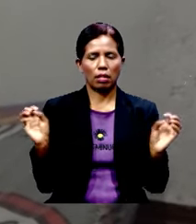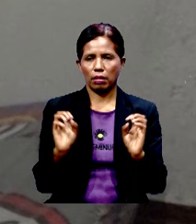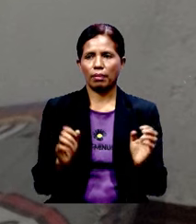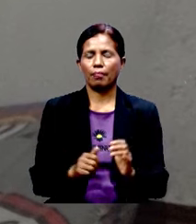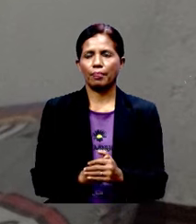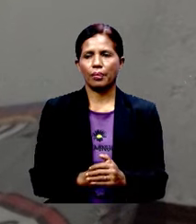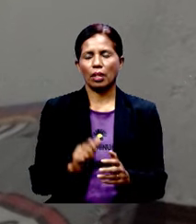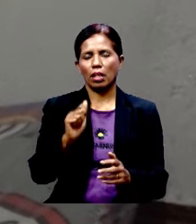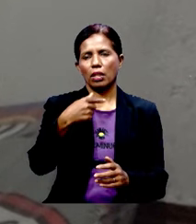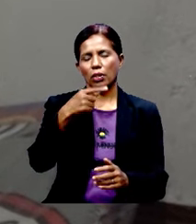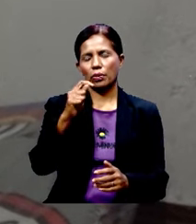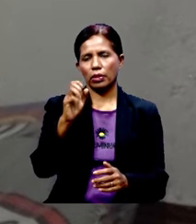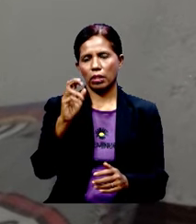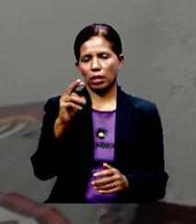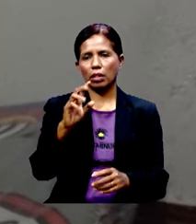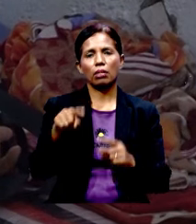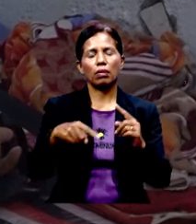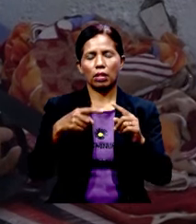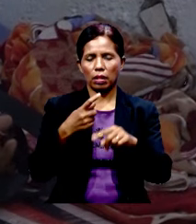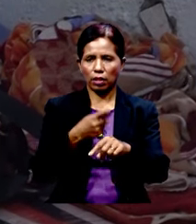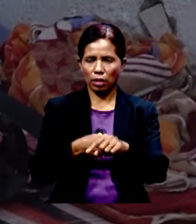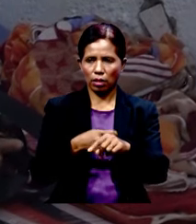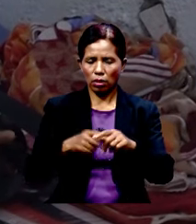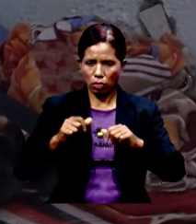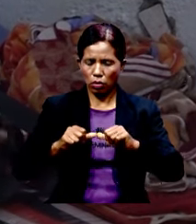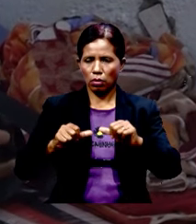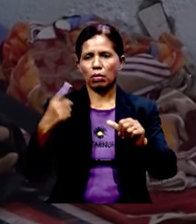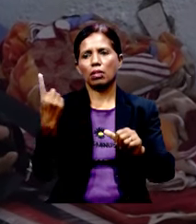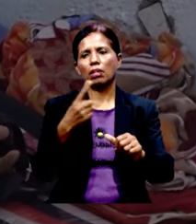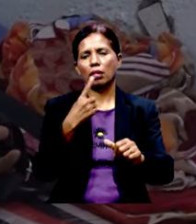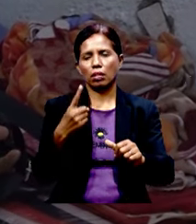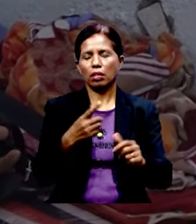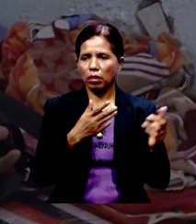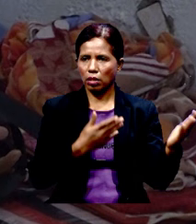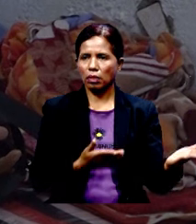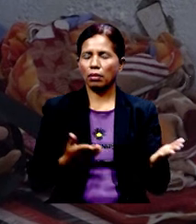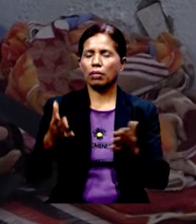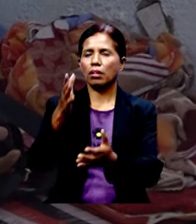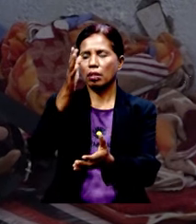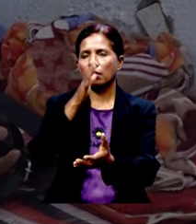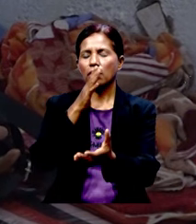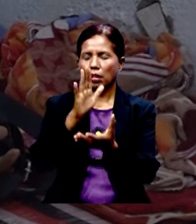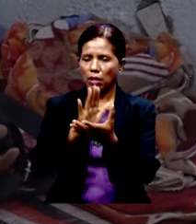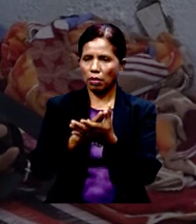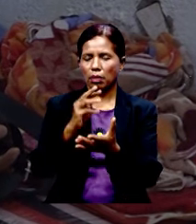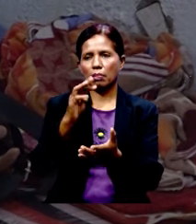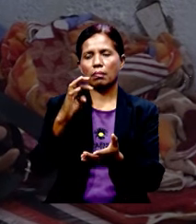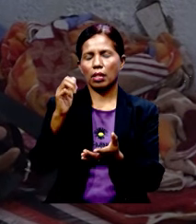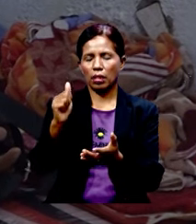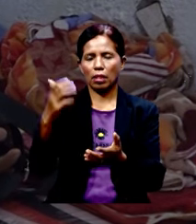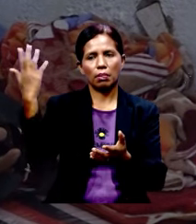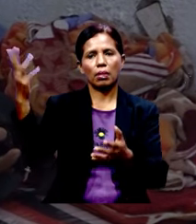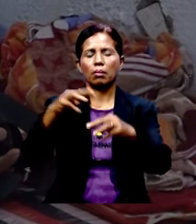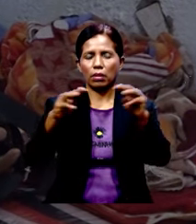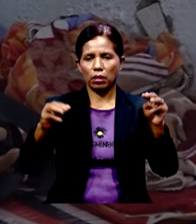Agustinho Mendonça aktuir, bain hira situasau ne kontinua na fatin, ne seluri fila ni kaben Maria do Hotel ba munisipi Wainaro.